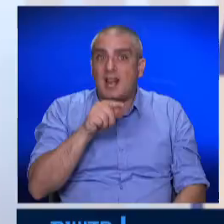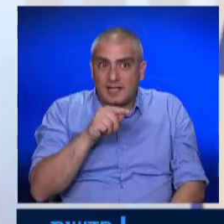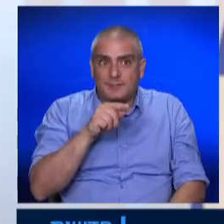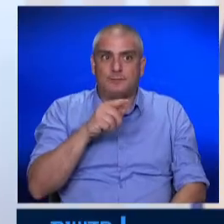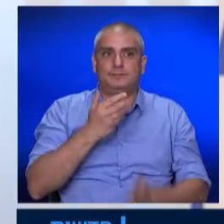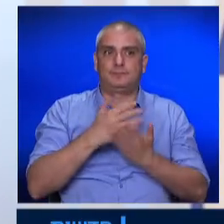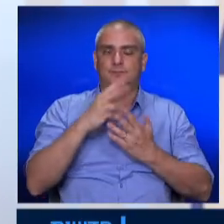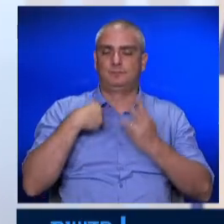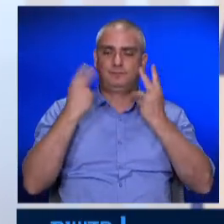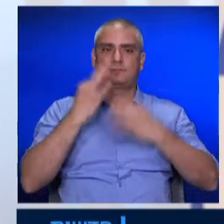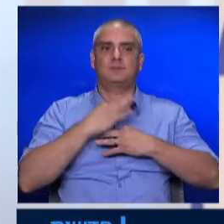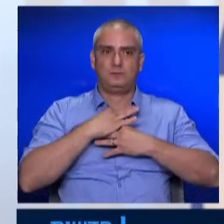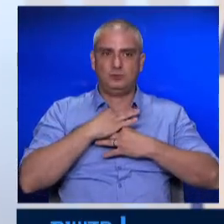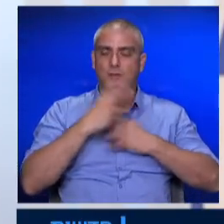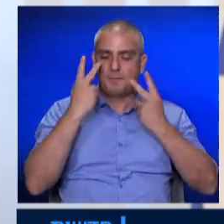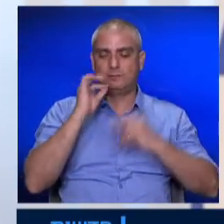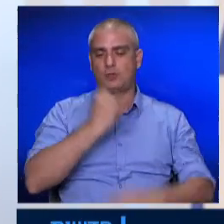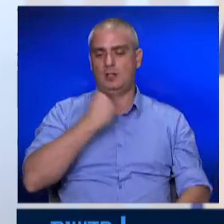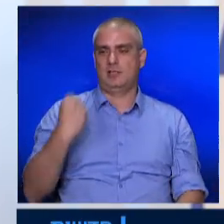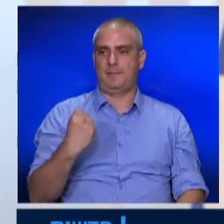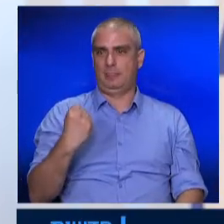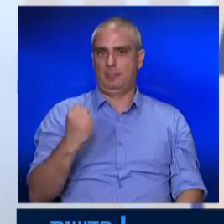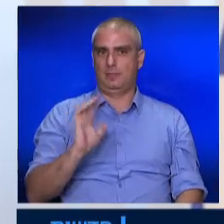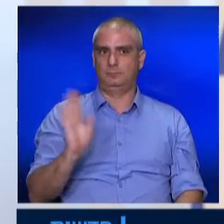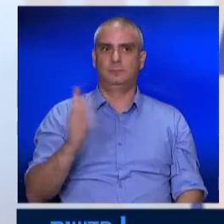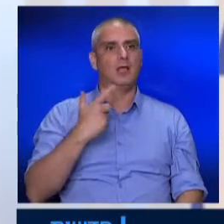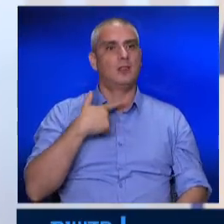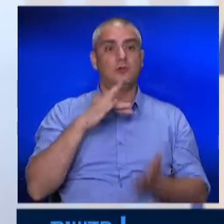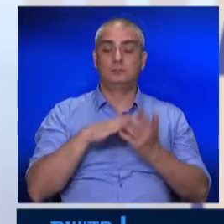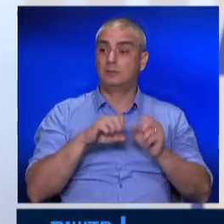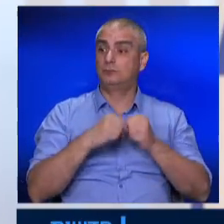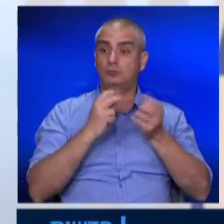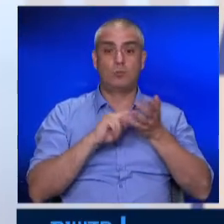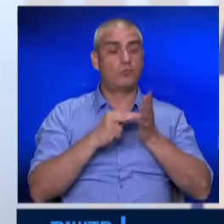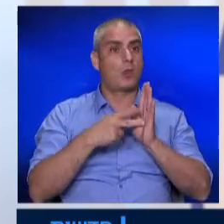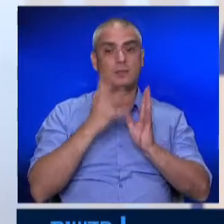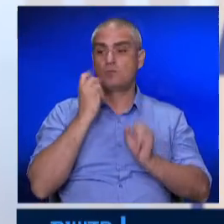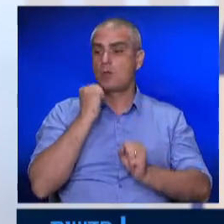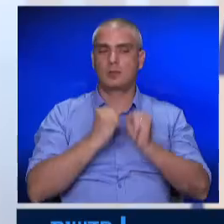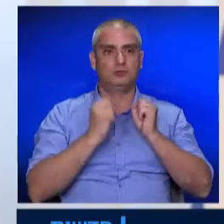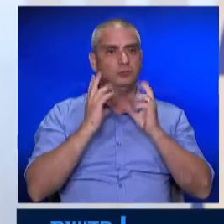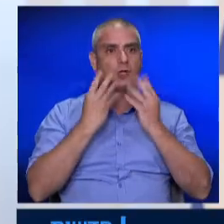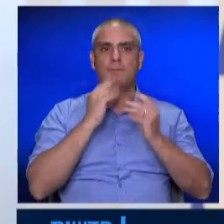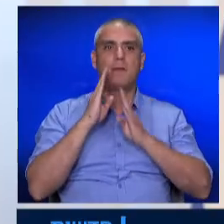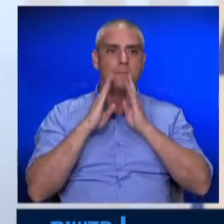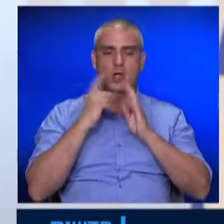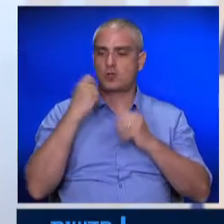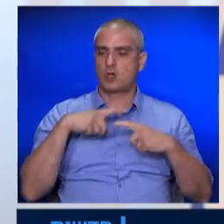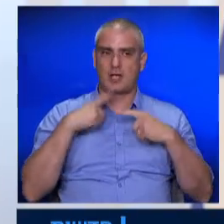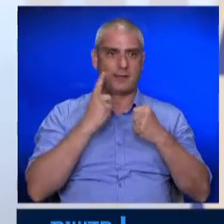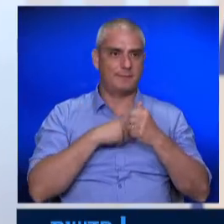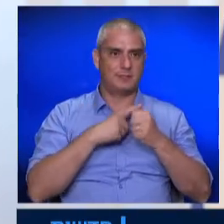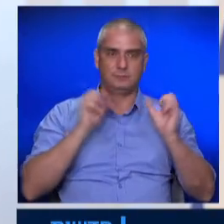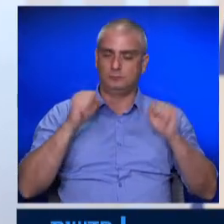ירחיקו אותי מהערכים שלי, מערכי הימין. אנחנו נמצאים במשבר פוליטי קשה, יש המון בעיות של יוקר מחיה,